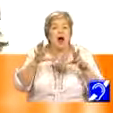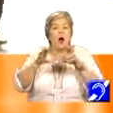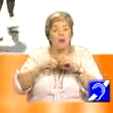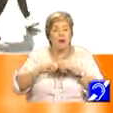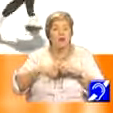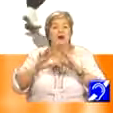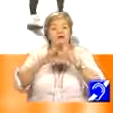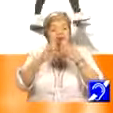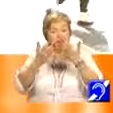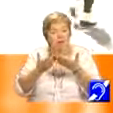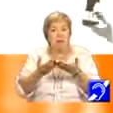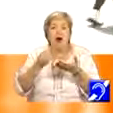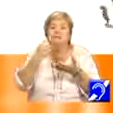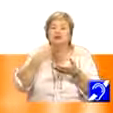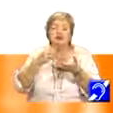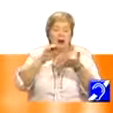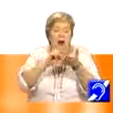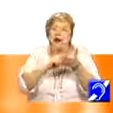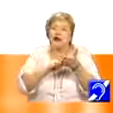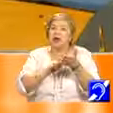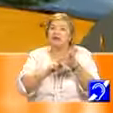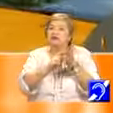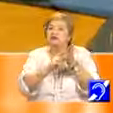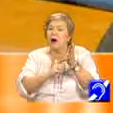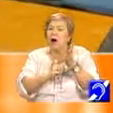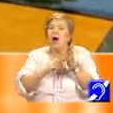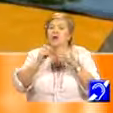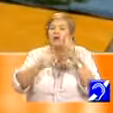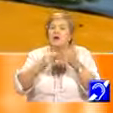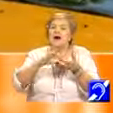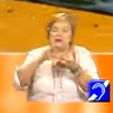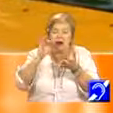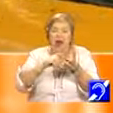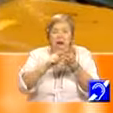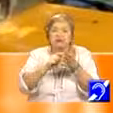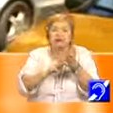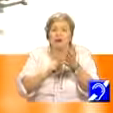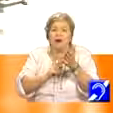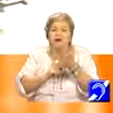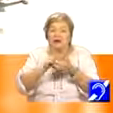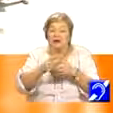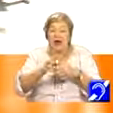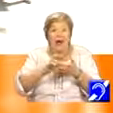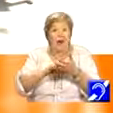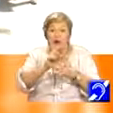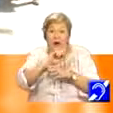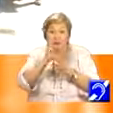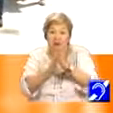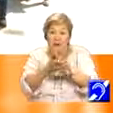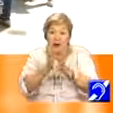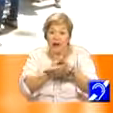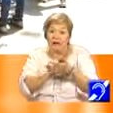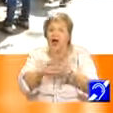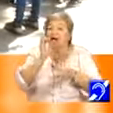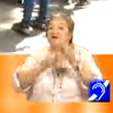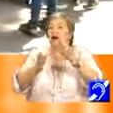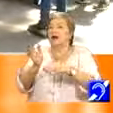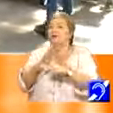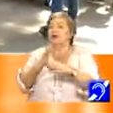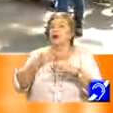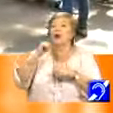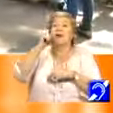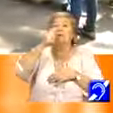cu exerciții după modelul testelor PISA. Emoțiile nu s-au încheiat însă. Evaluarea națională continuă mâine